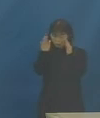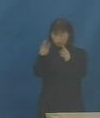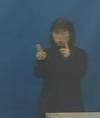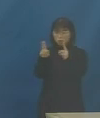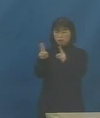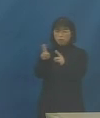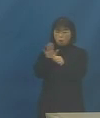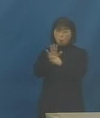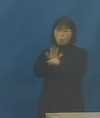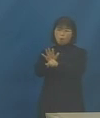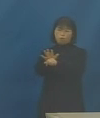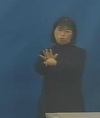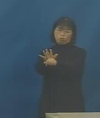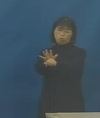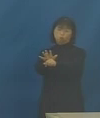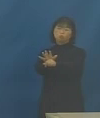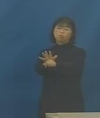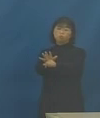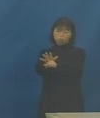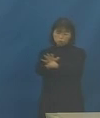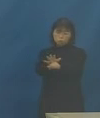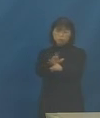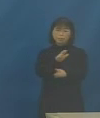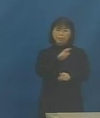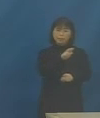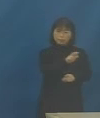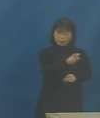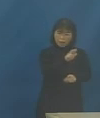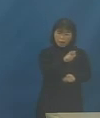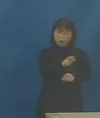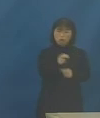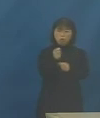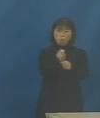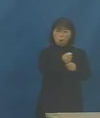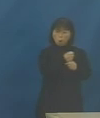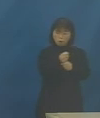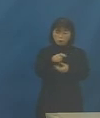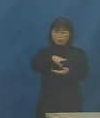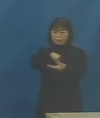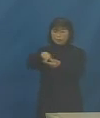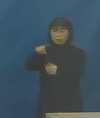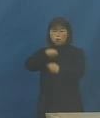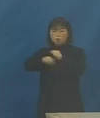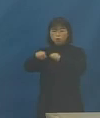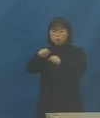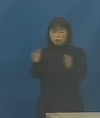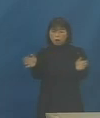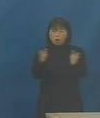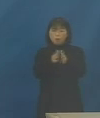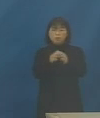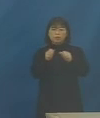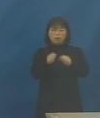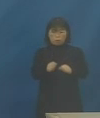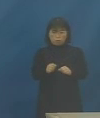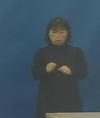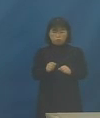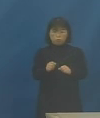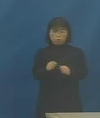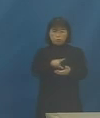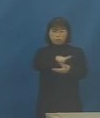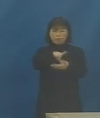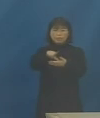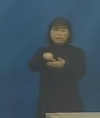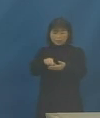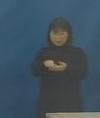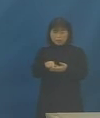ことなどこういう jr の応援ということも地域としても運動でやっていくとでそれでこの地域の